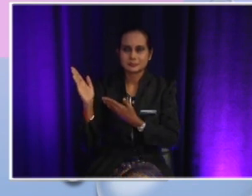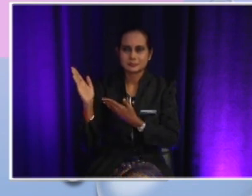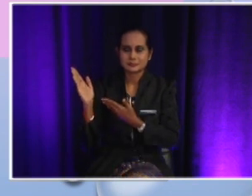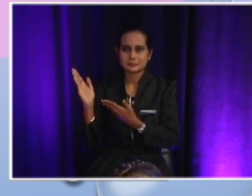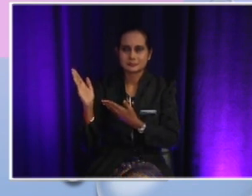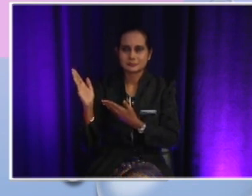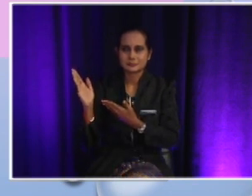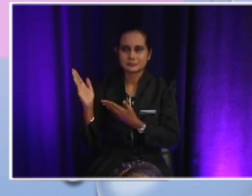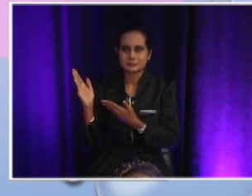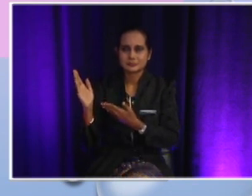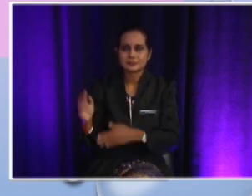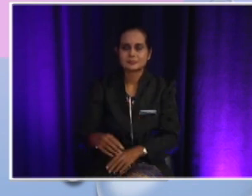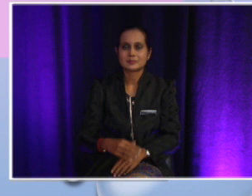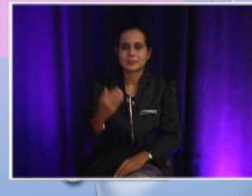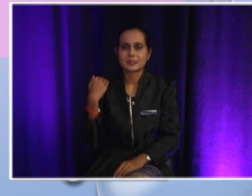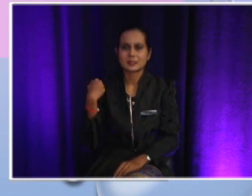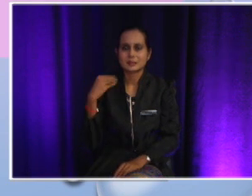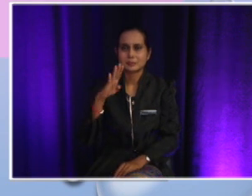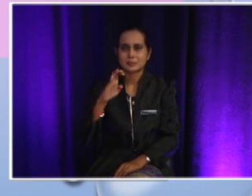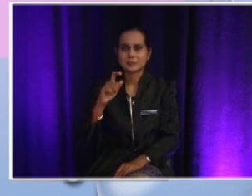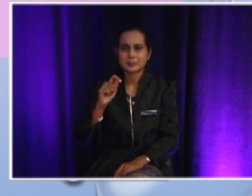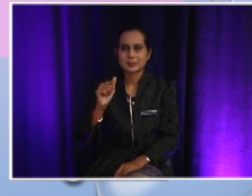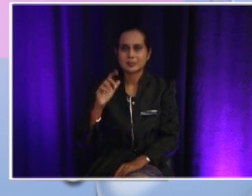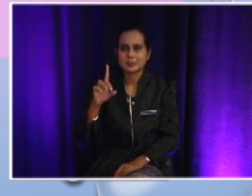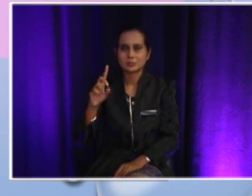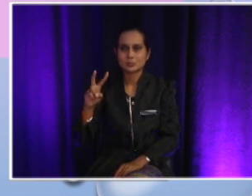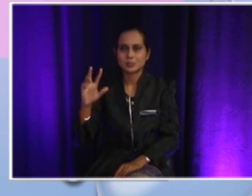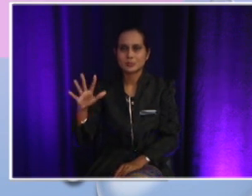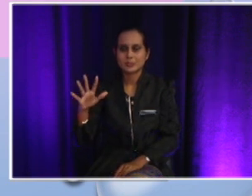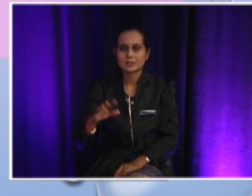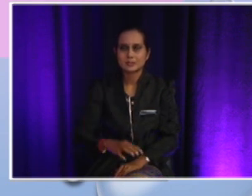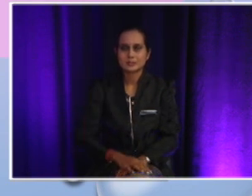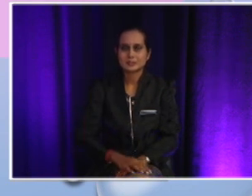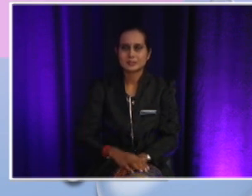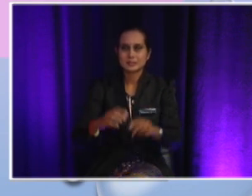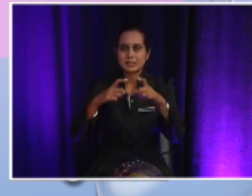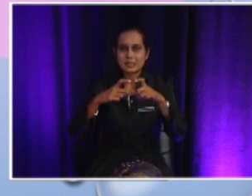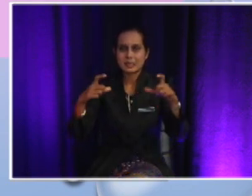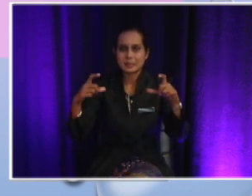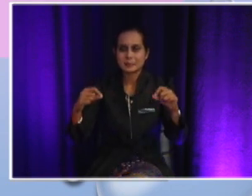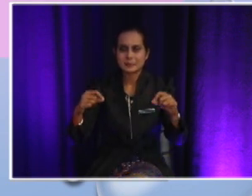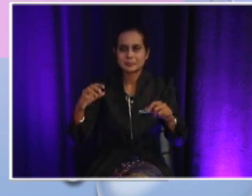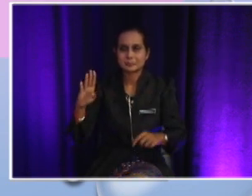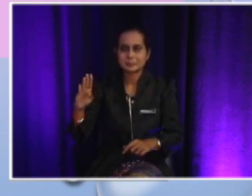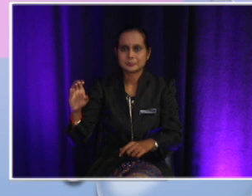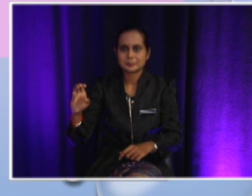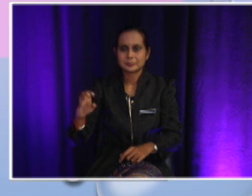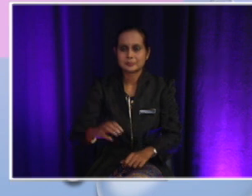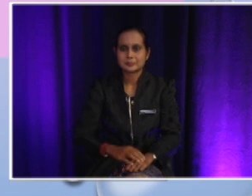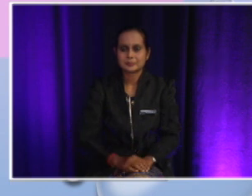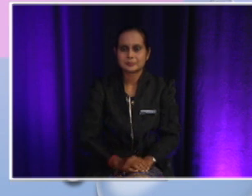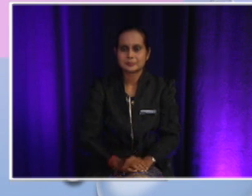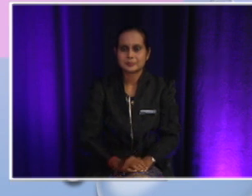ada. Okey, dia bagi beta 125. Okey, dia labelkan Vin di situ. Okey, supply sini VCC